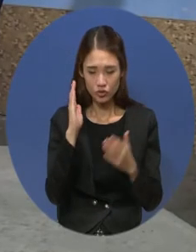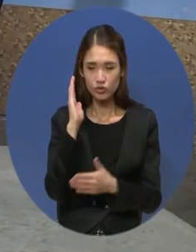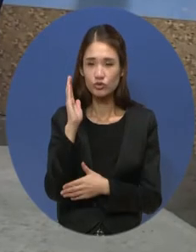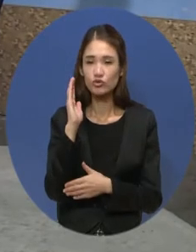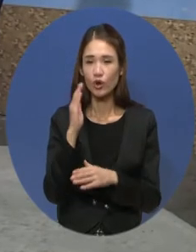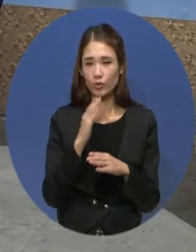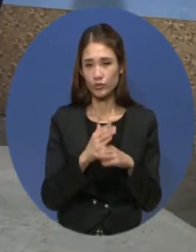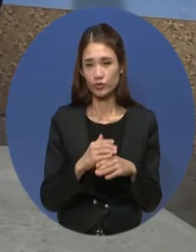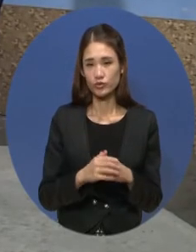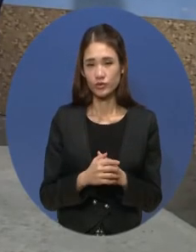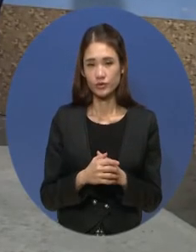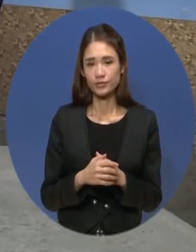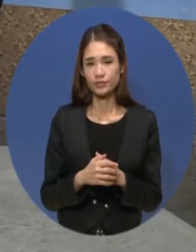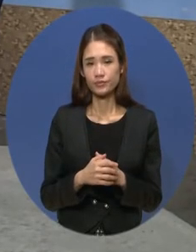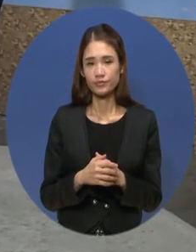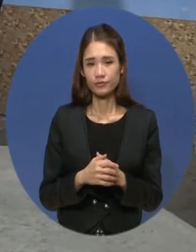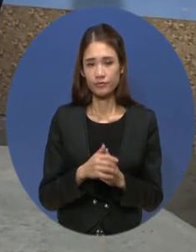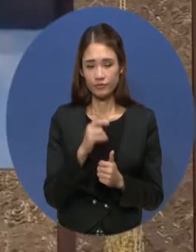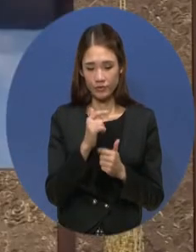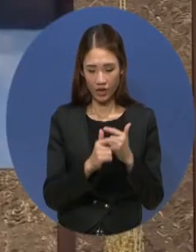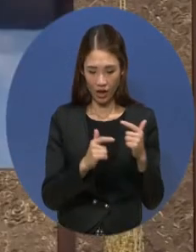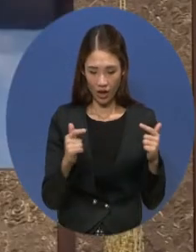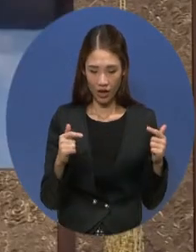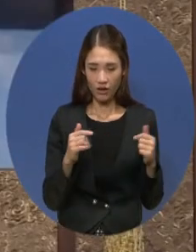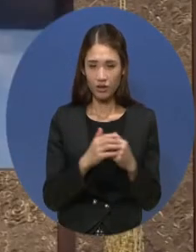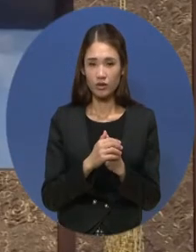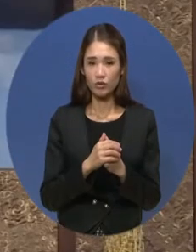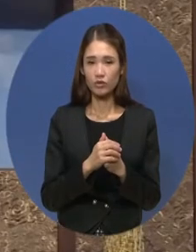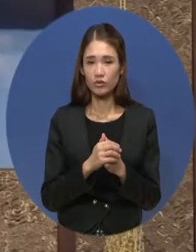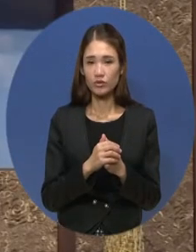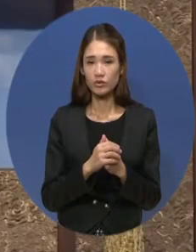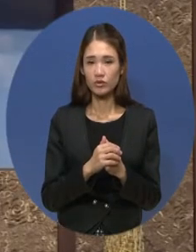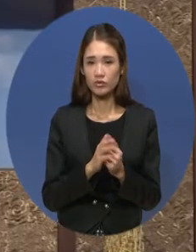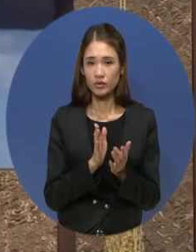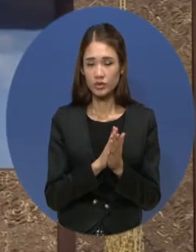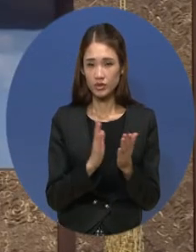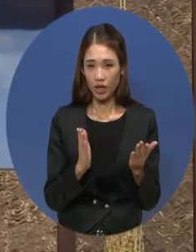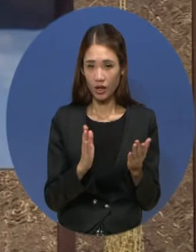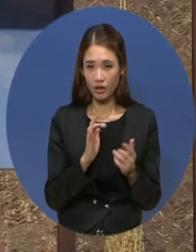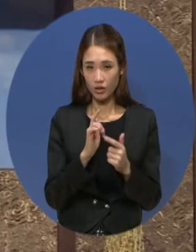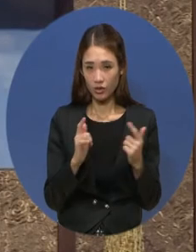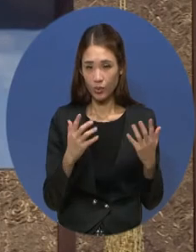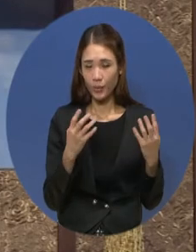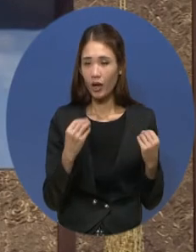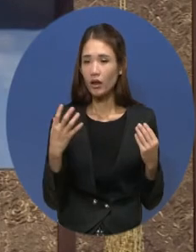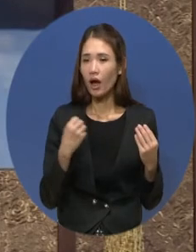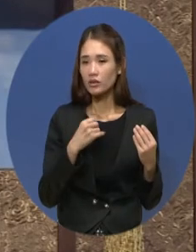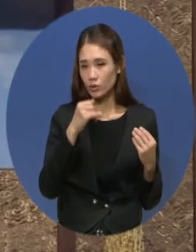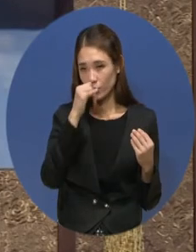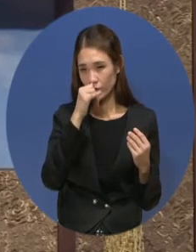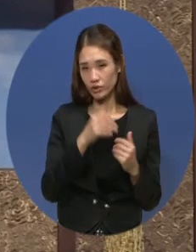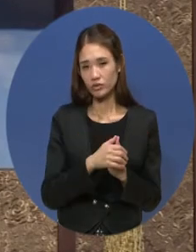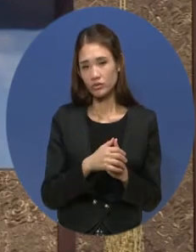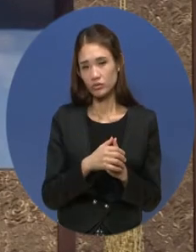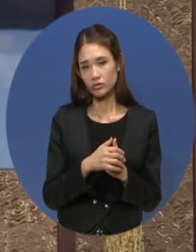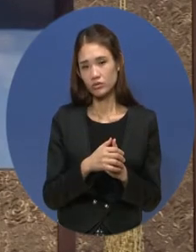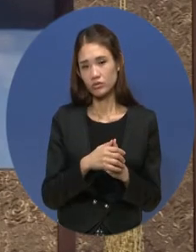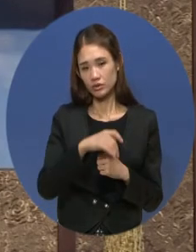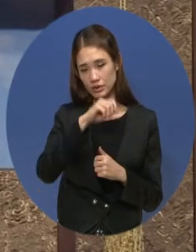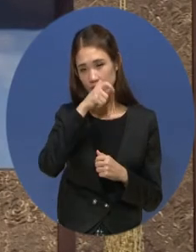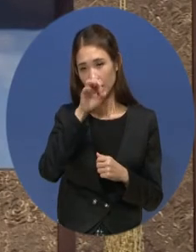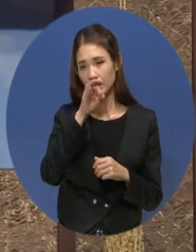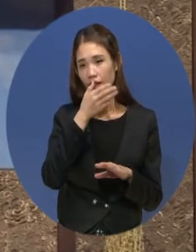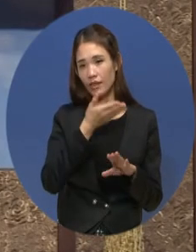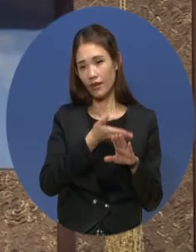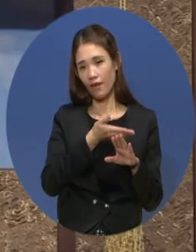저희는 다양한 교육 그 교구 제를 상당히 많이 보유하고 있습니다 예산을